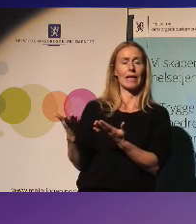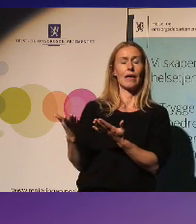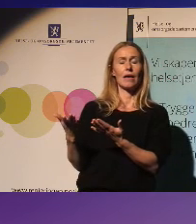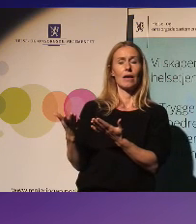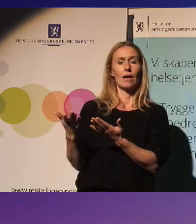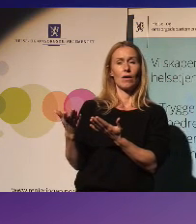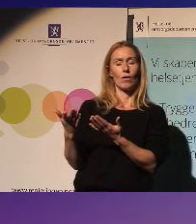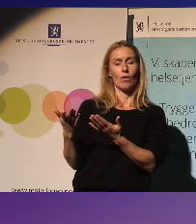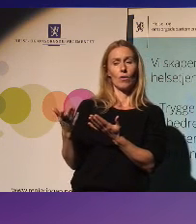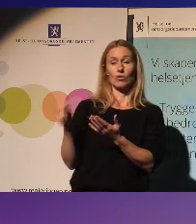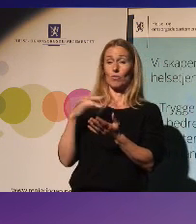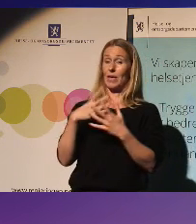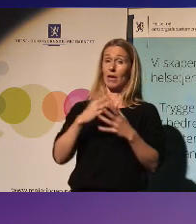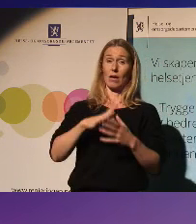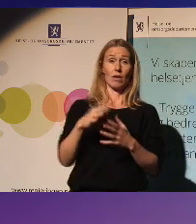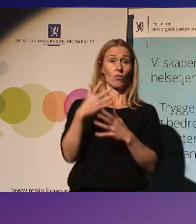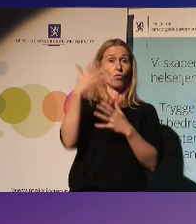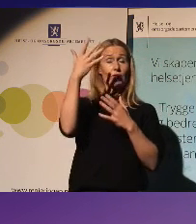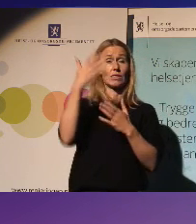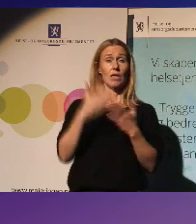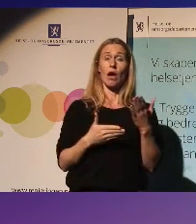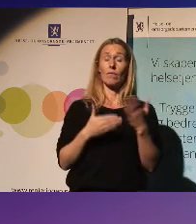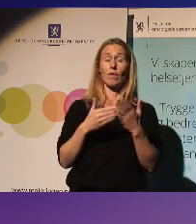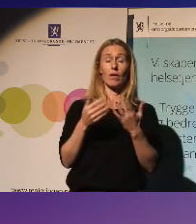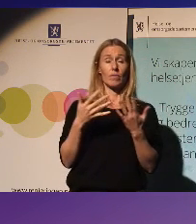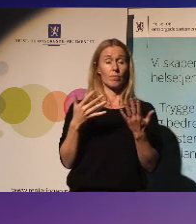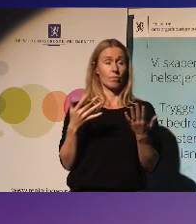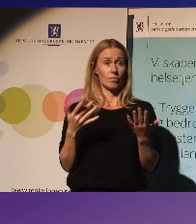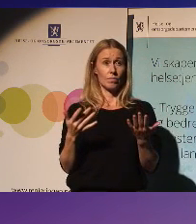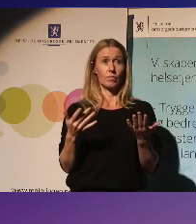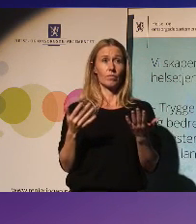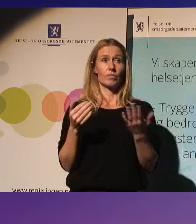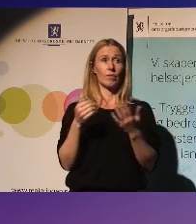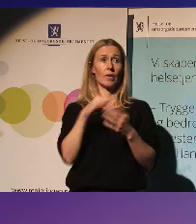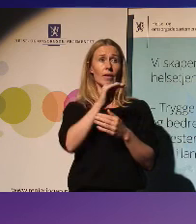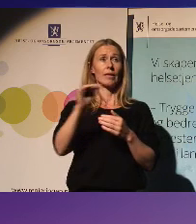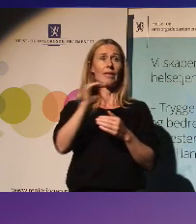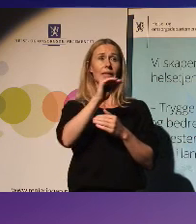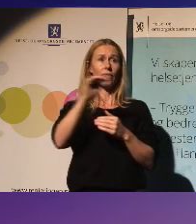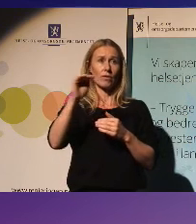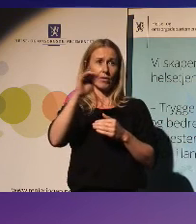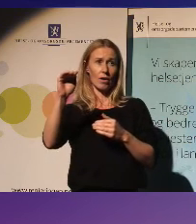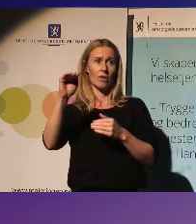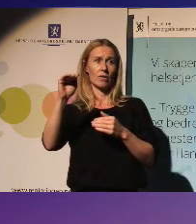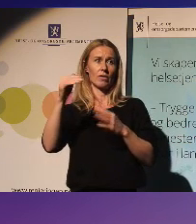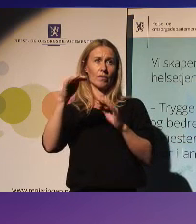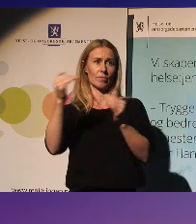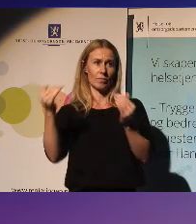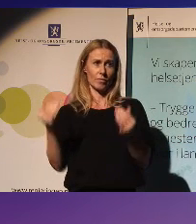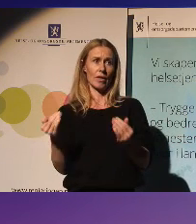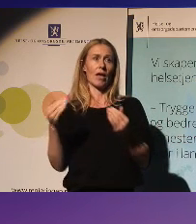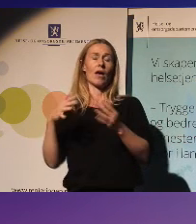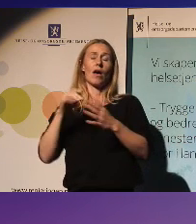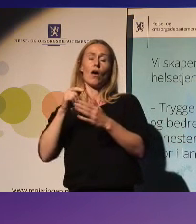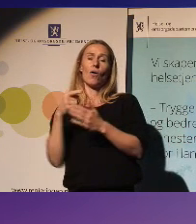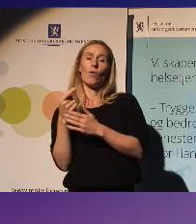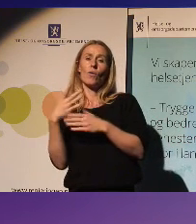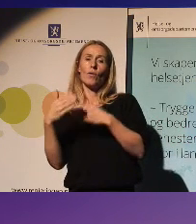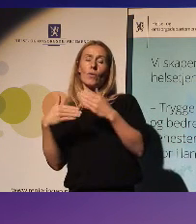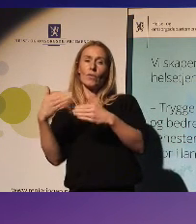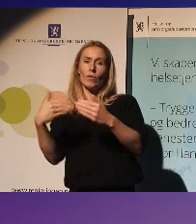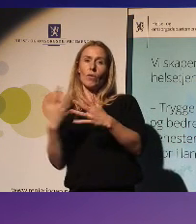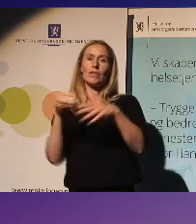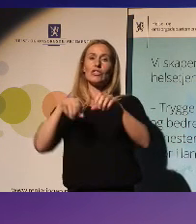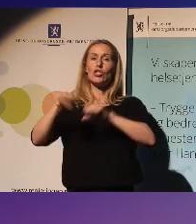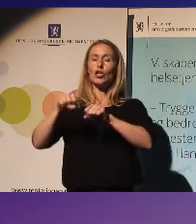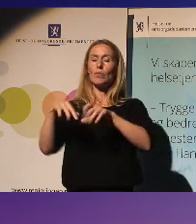som I all hovedsak var hyllevarer. Og medarbeiderne så inn I en fremtid der de skulle springe raskere, og vi styrte